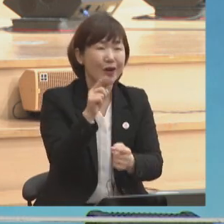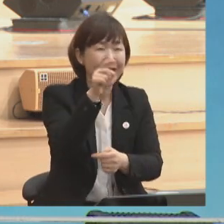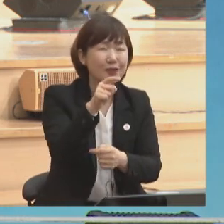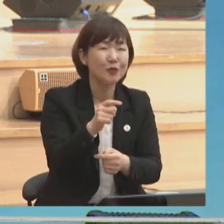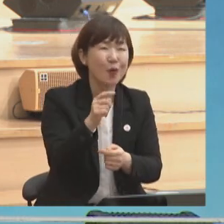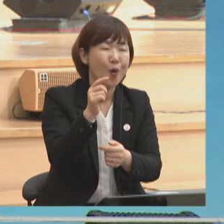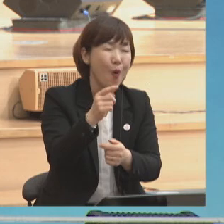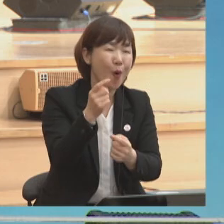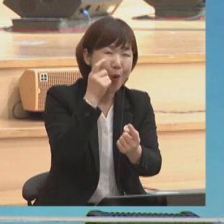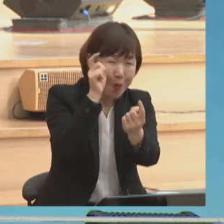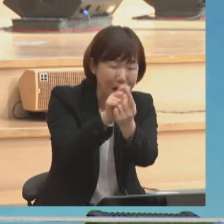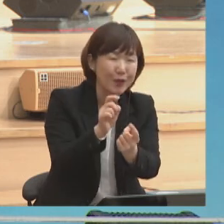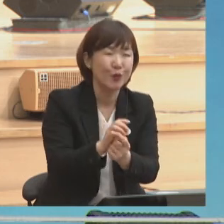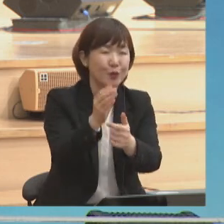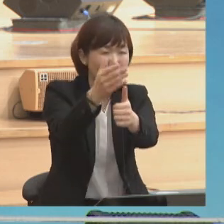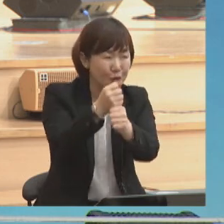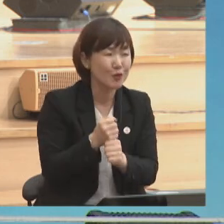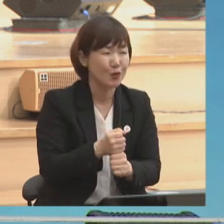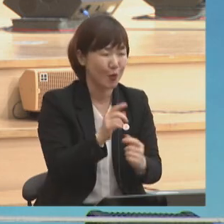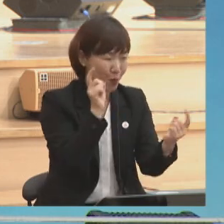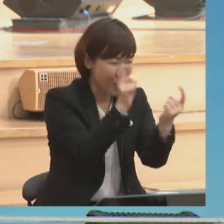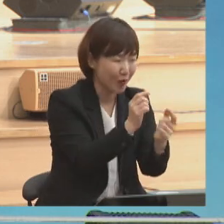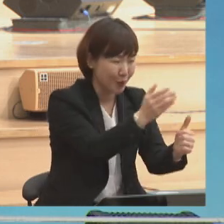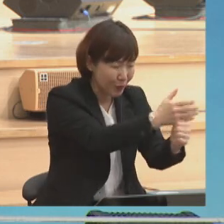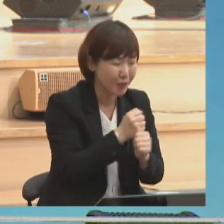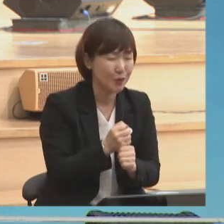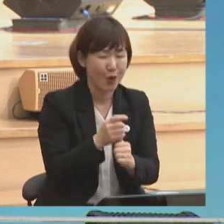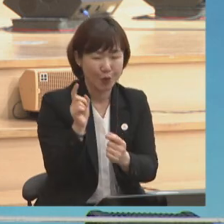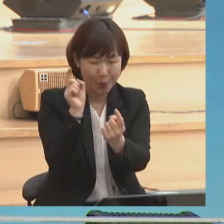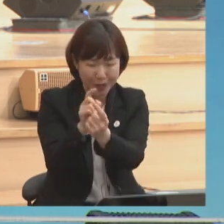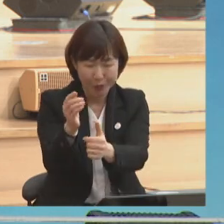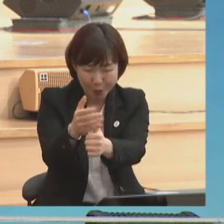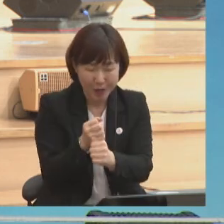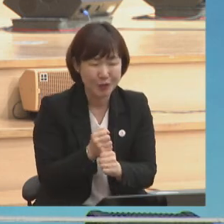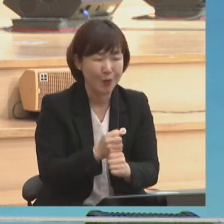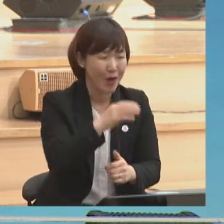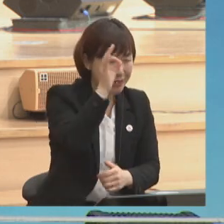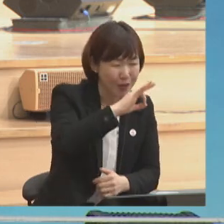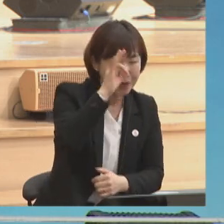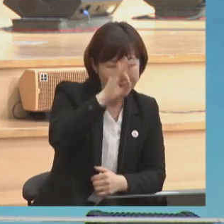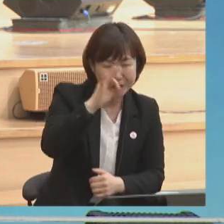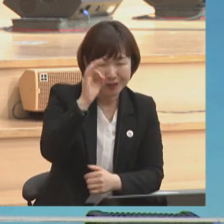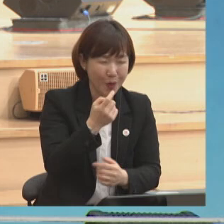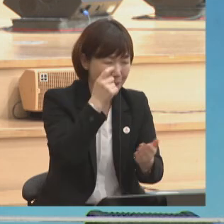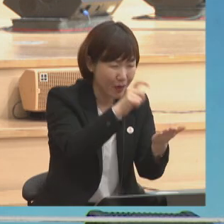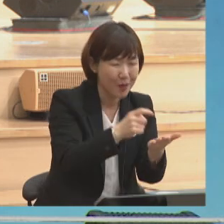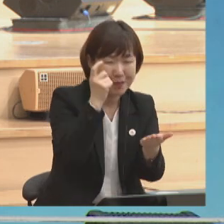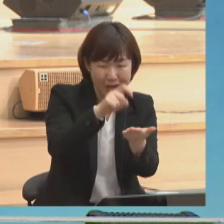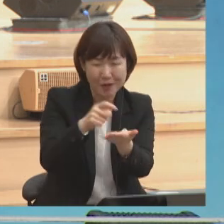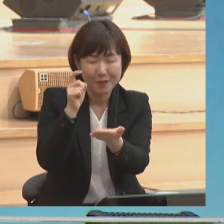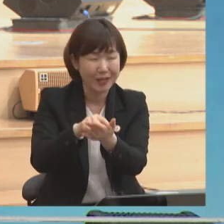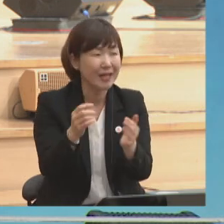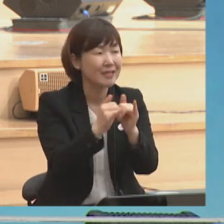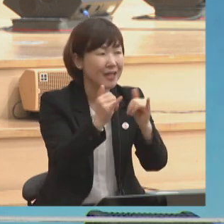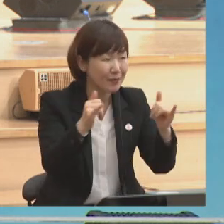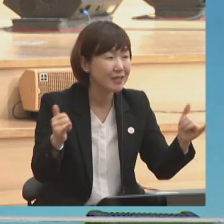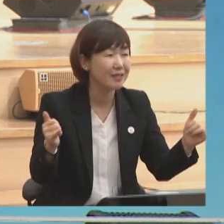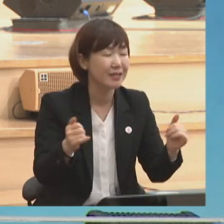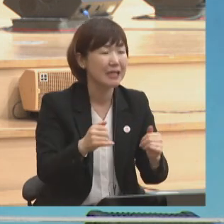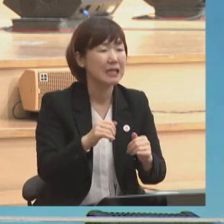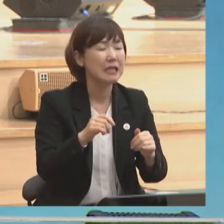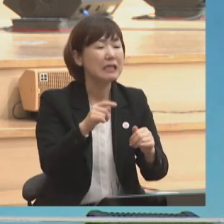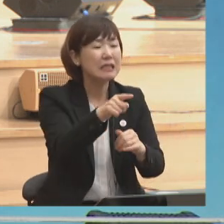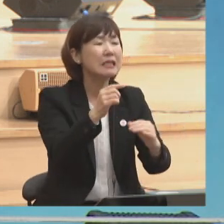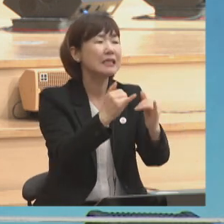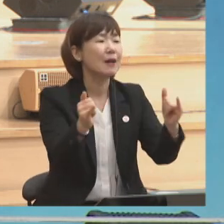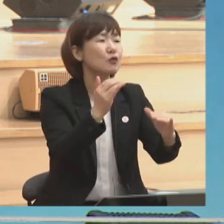붙들어주시고 찾고 또 찾고 찾아내서 찾아내진 사람, 그 사람 중에